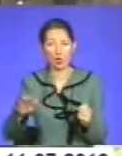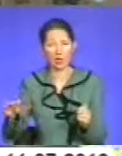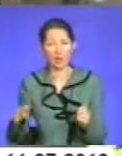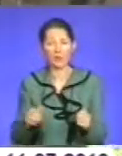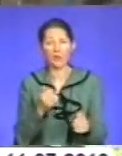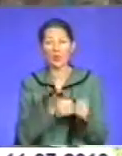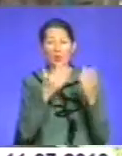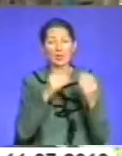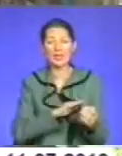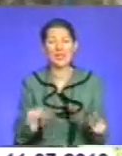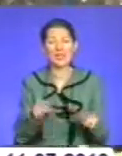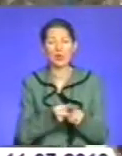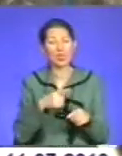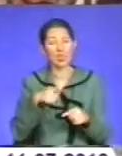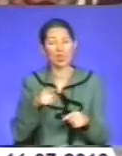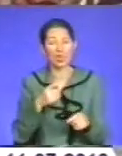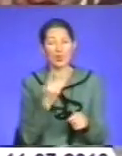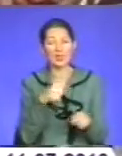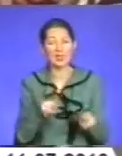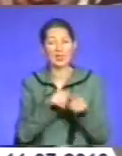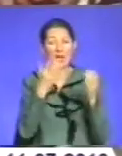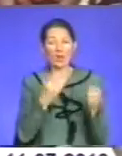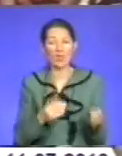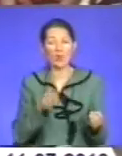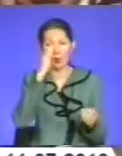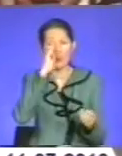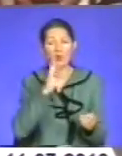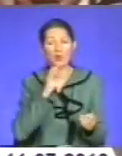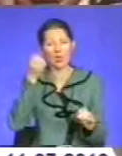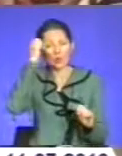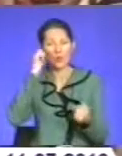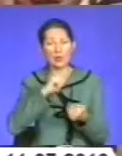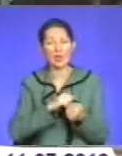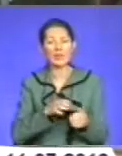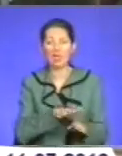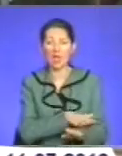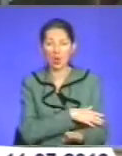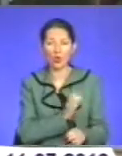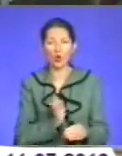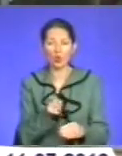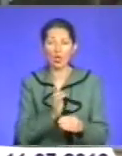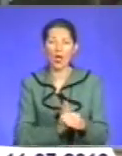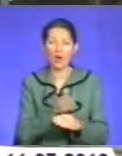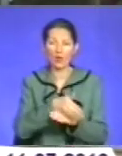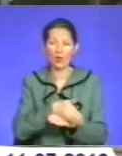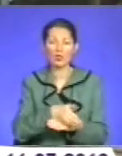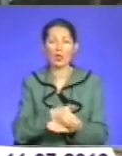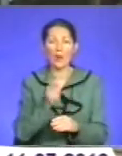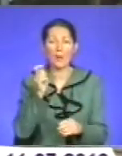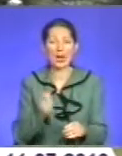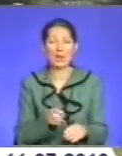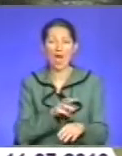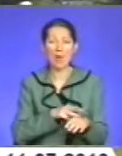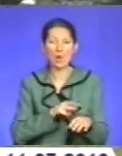інший. Один із таких днів хлопчакам та дівчаткам із табору Лісового запам'ятається надовго, адже до них у гості завітали міліціонери.